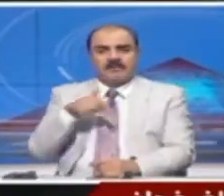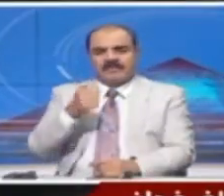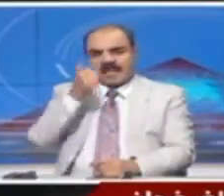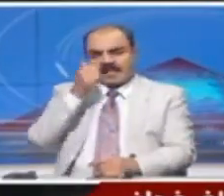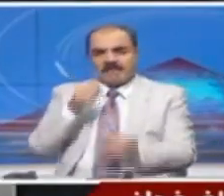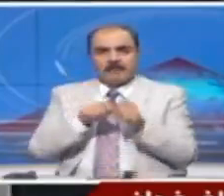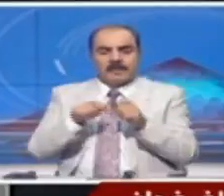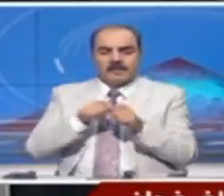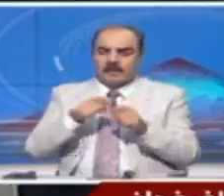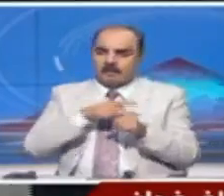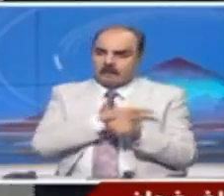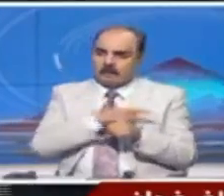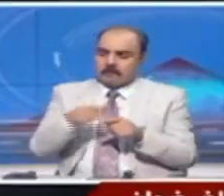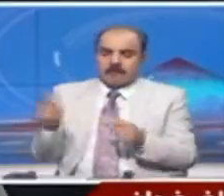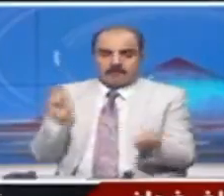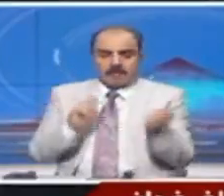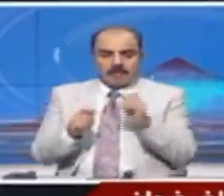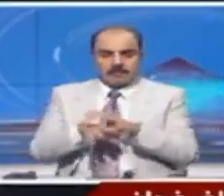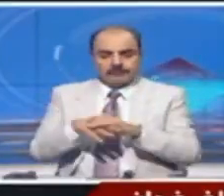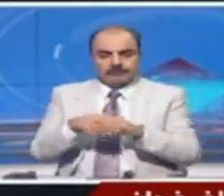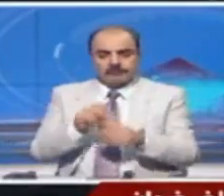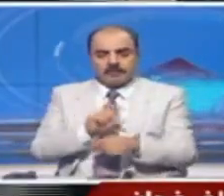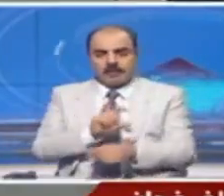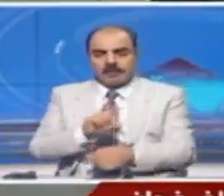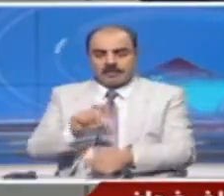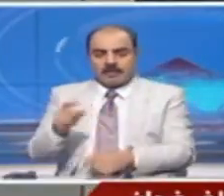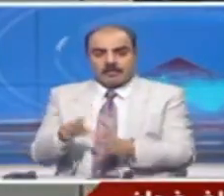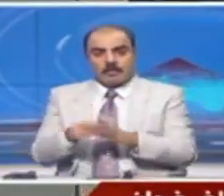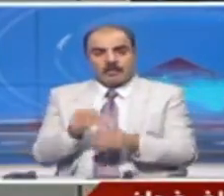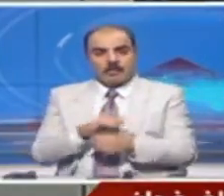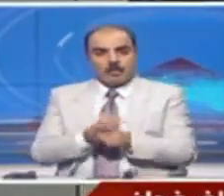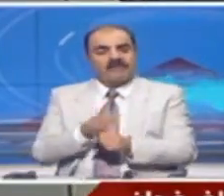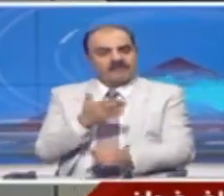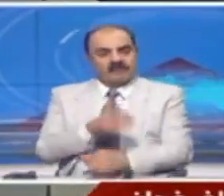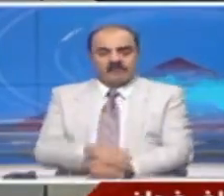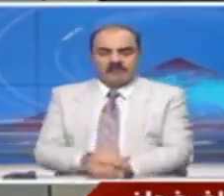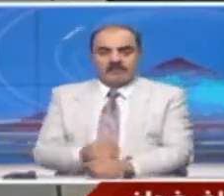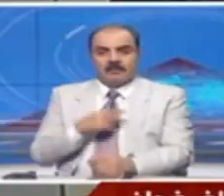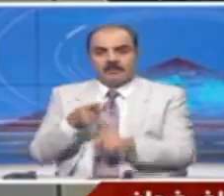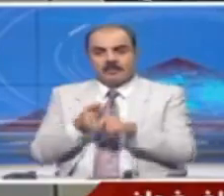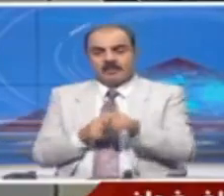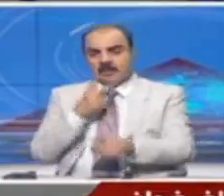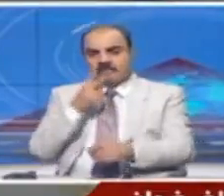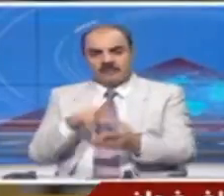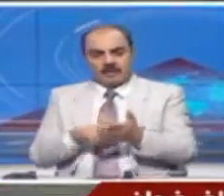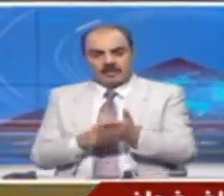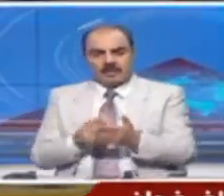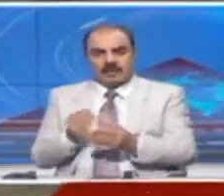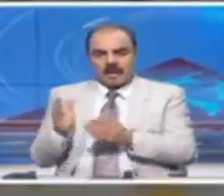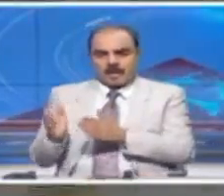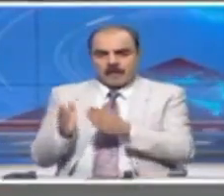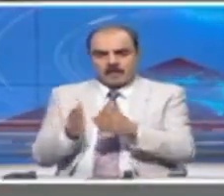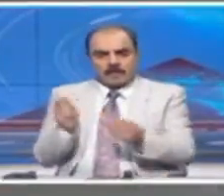متر خصصت لإنتاج لقاحات فيروس كورونا داخل المجمع. متابعة من رئيس الوزراء لخطوات